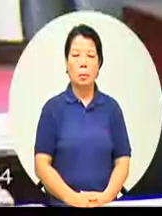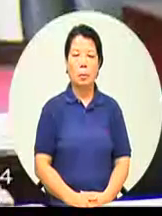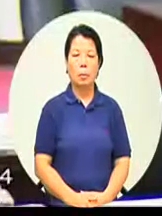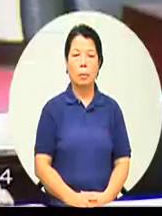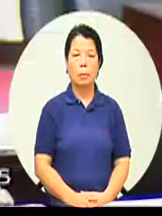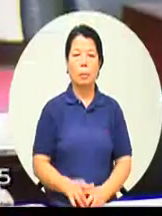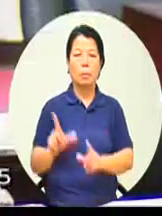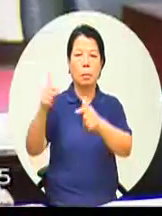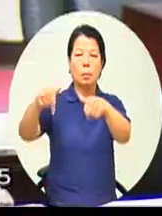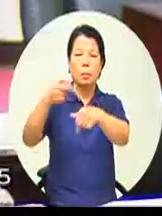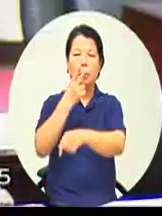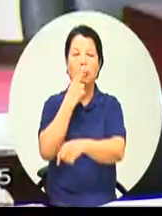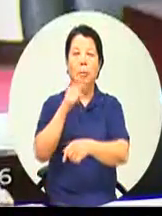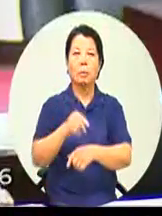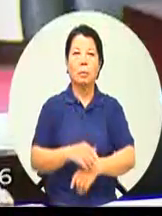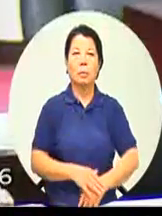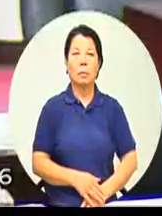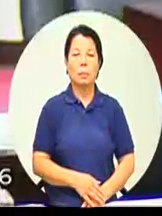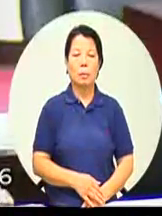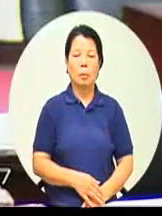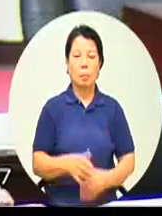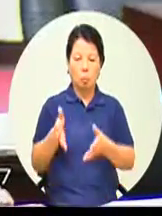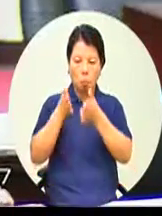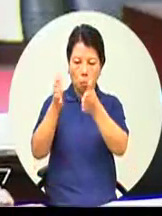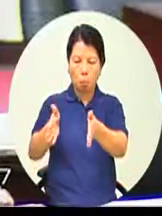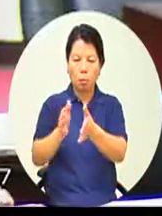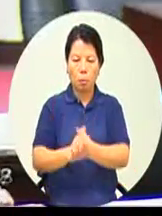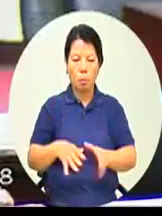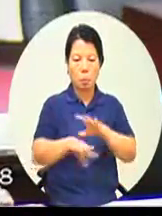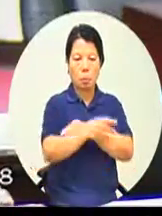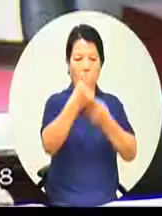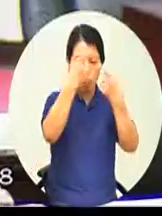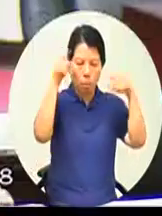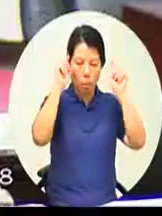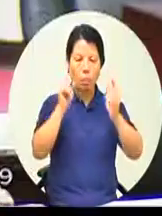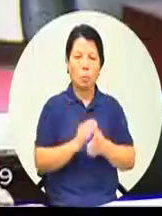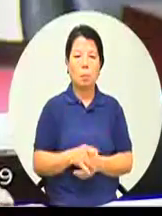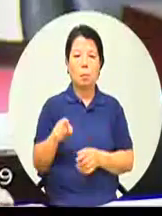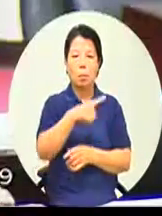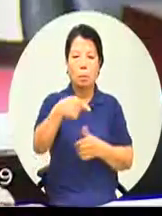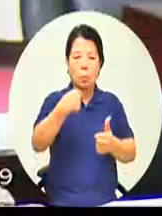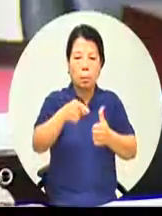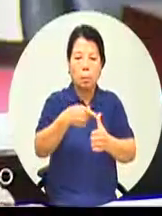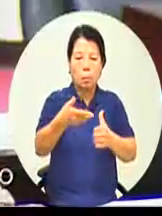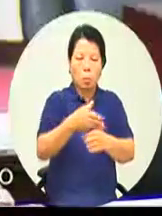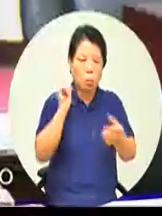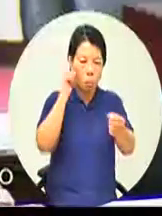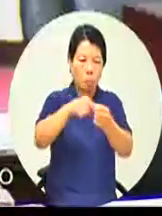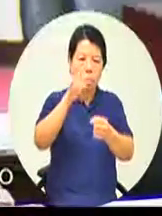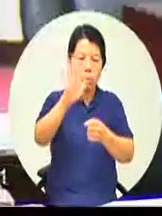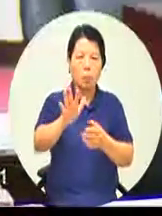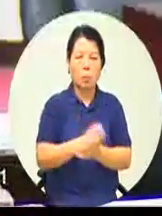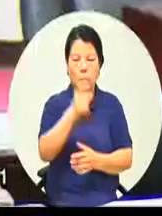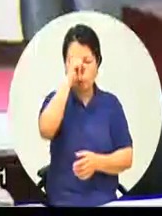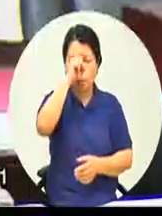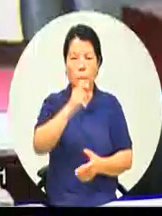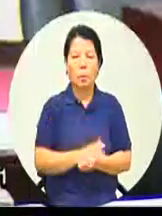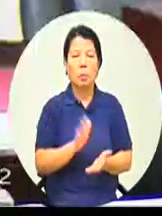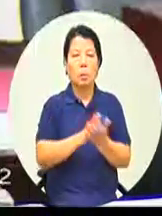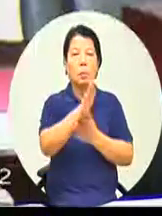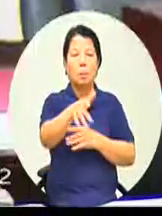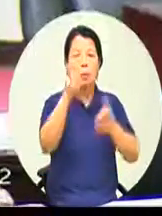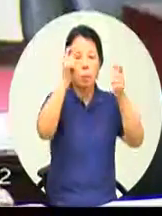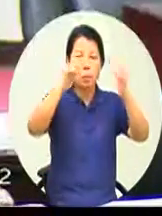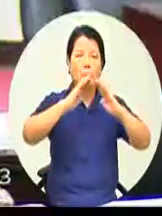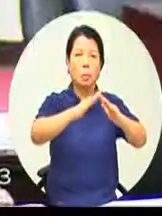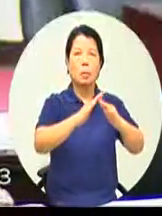在东南亚的这个部分呢，我想空大也有你们的教育方针，好，那我也希望说未来在高